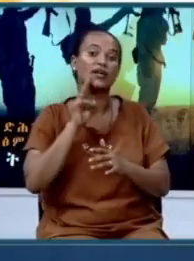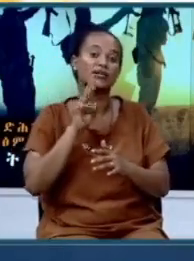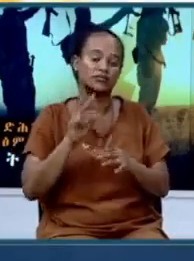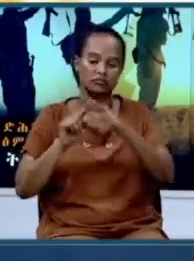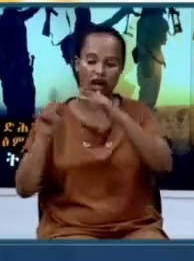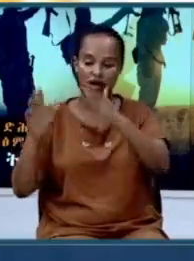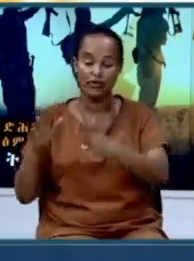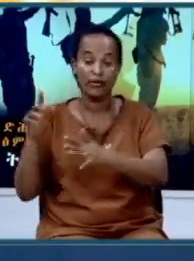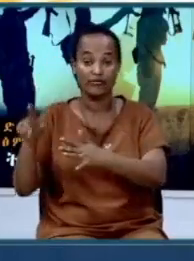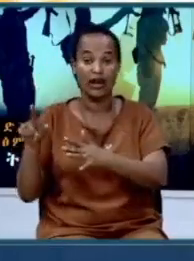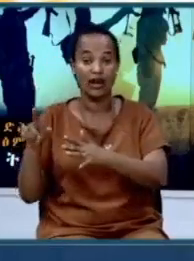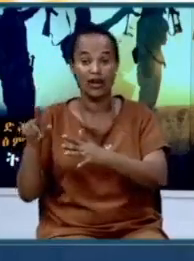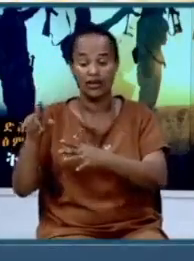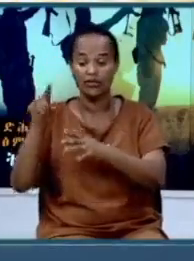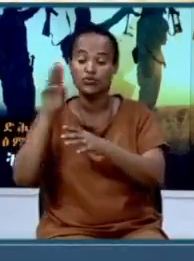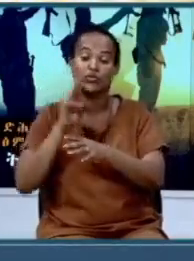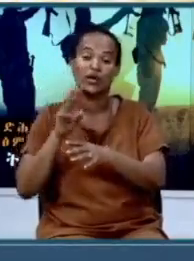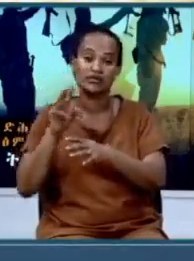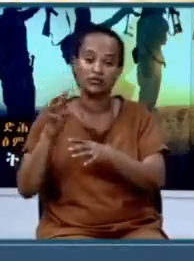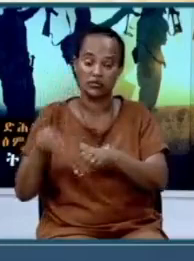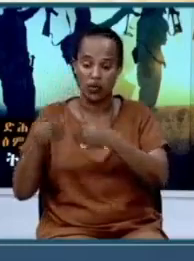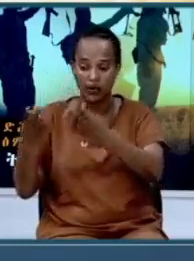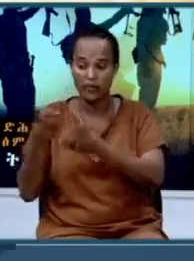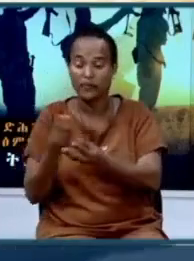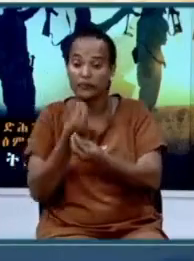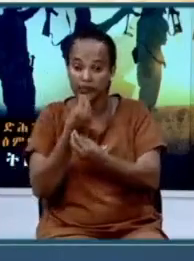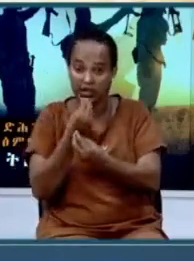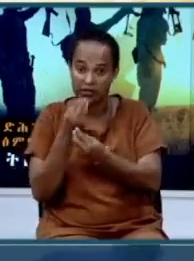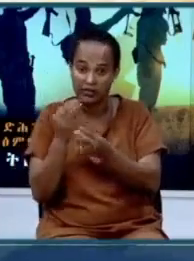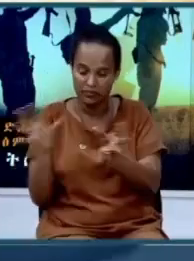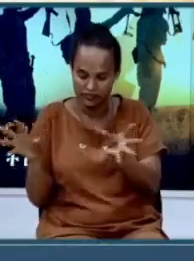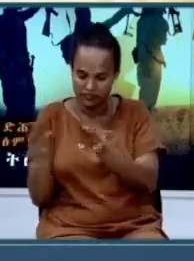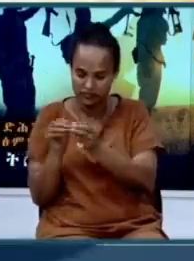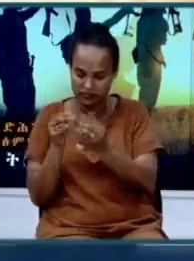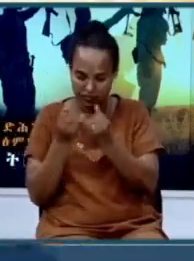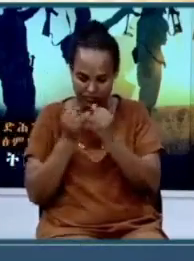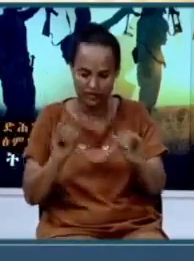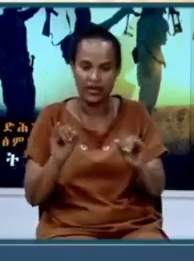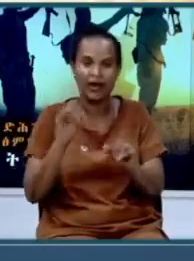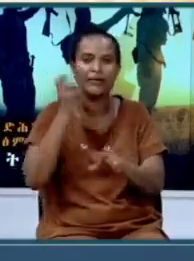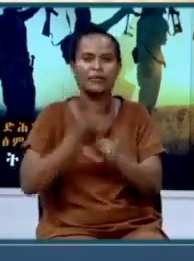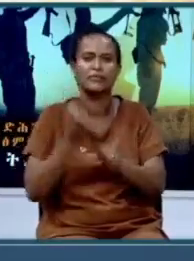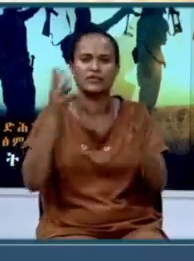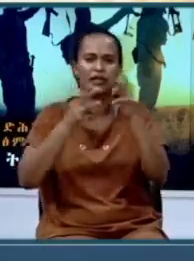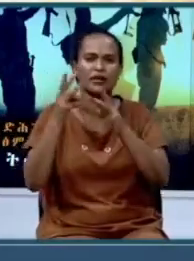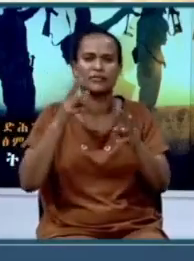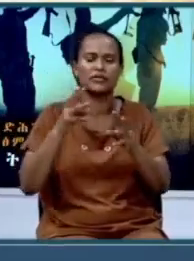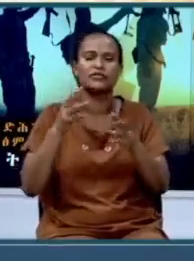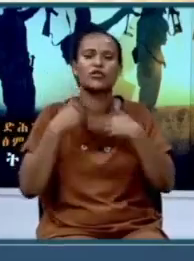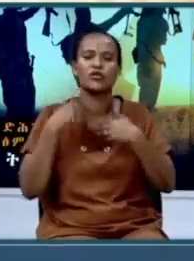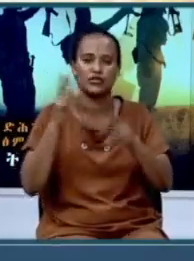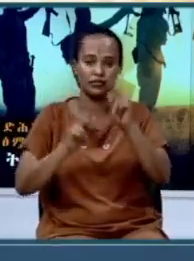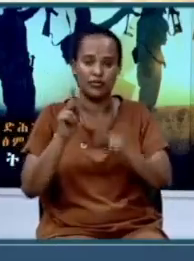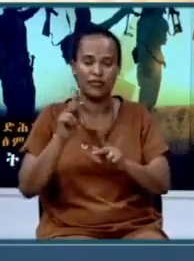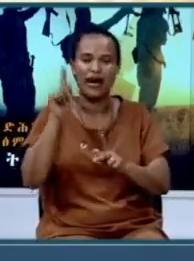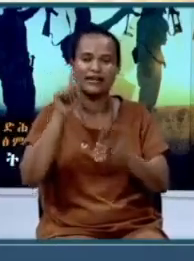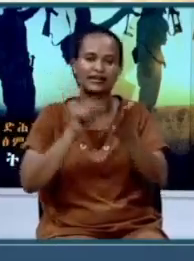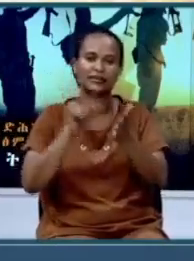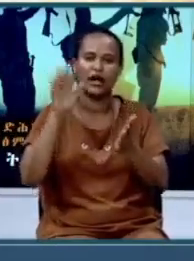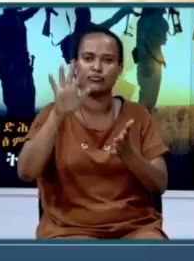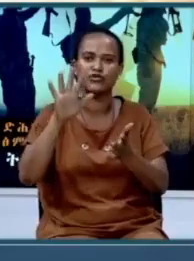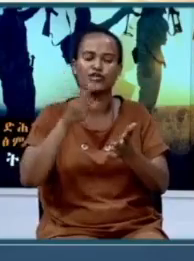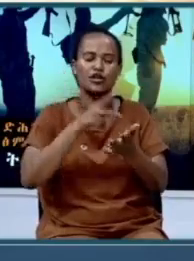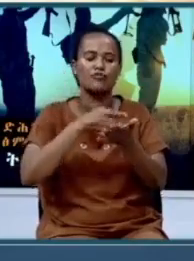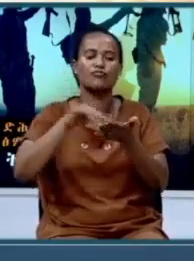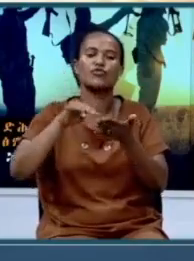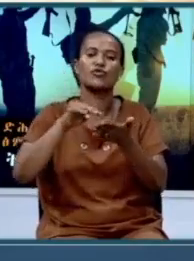መዕቆብ ስደተኛታት ዑምራ ኩባት ትወሃቦም ቀለብ ኣተኣኻኺሎም ብምምቃል ኣብ ከቢድ ፀገም ንዝርከብ ህዝቦም ልዕሊ 1.5